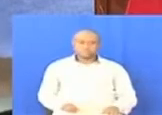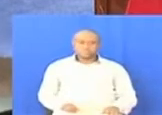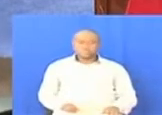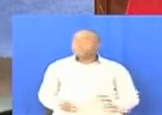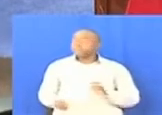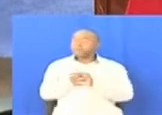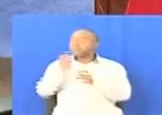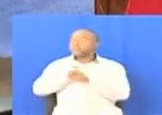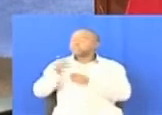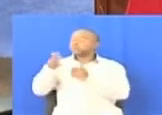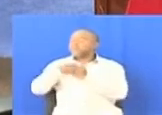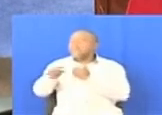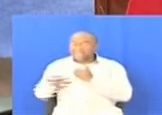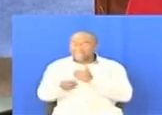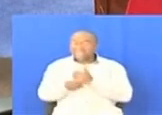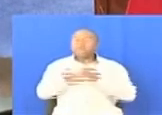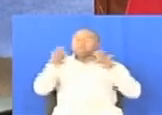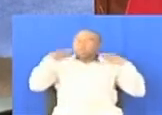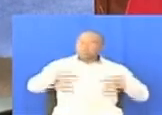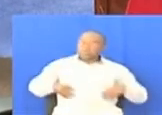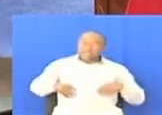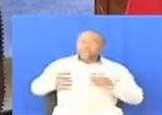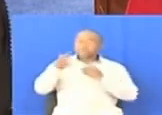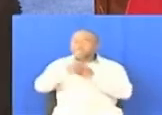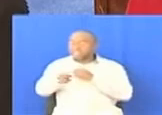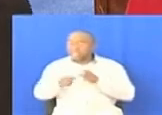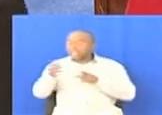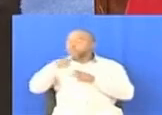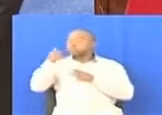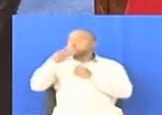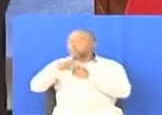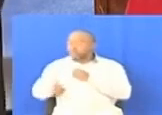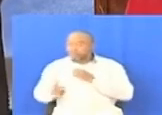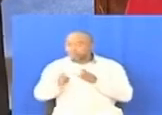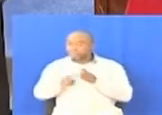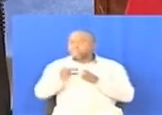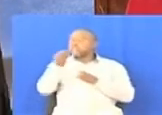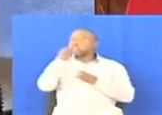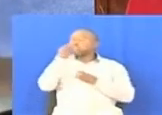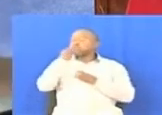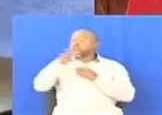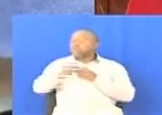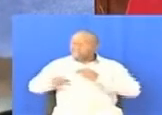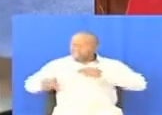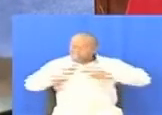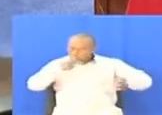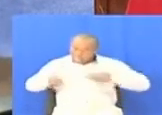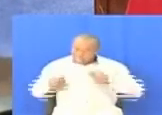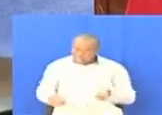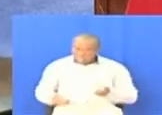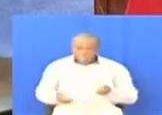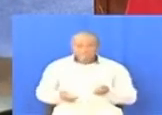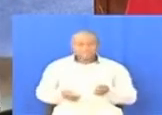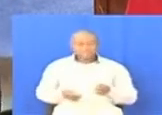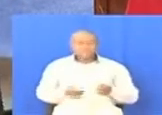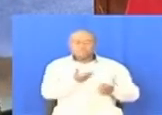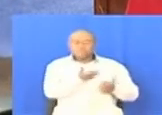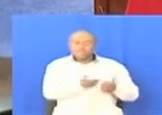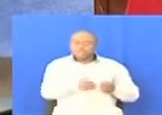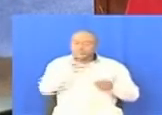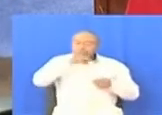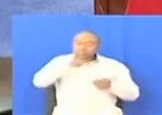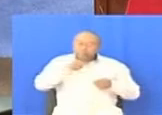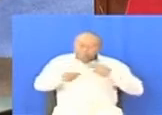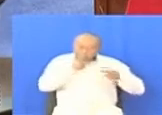Tumeiga kutembea, tumeiga kuvaa, tumeiga kusema, tumeiga takula chakula kwa umma, unakula samaki kwa umma na kijiko, unakula kuku kwa